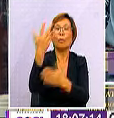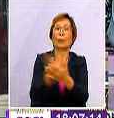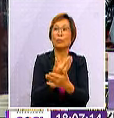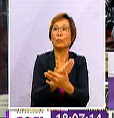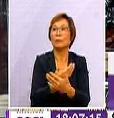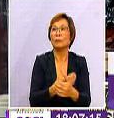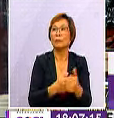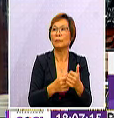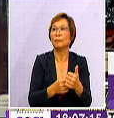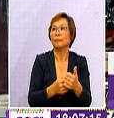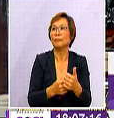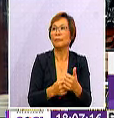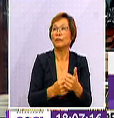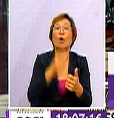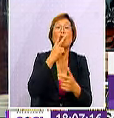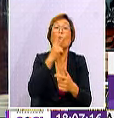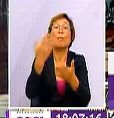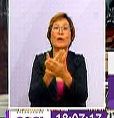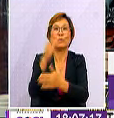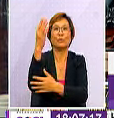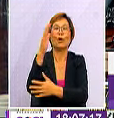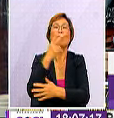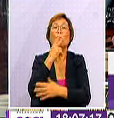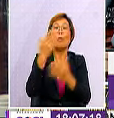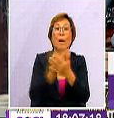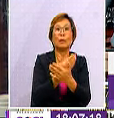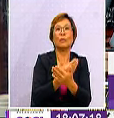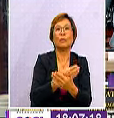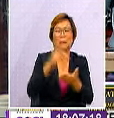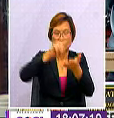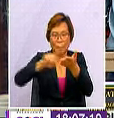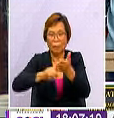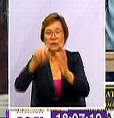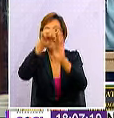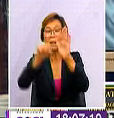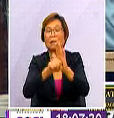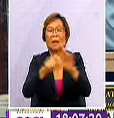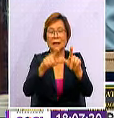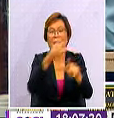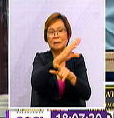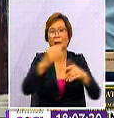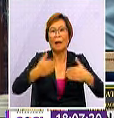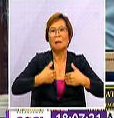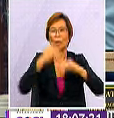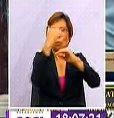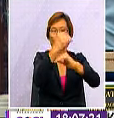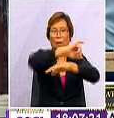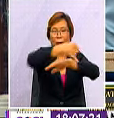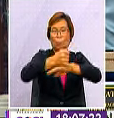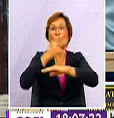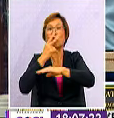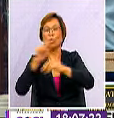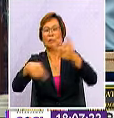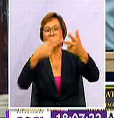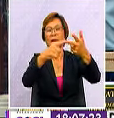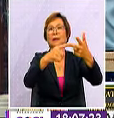Kedua, memperketat pembaruan lesen import rokok melalui semakan semula syarat lesen termasuk mengenakan kuota import.